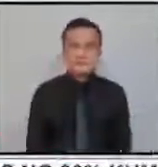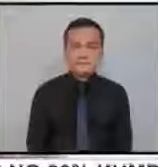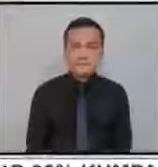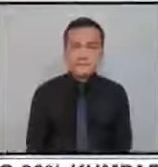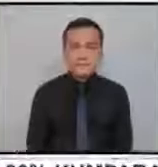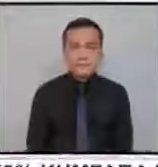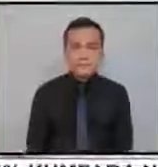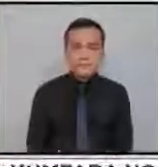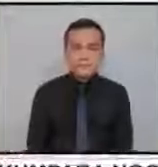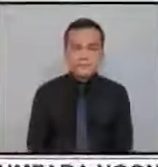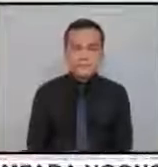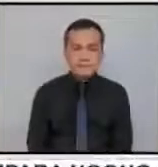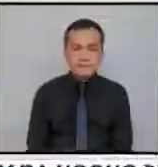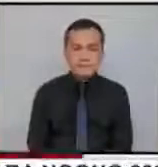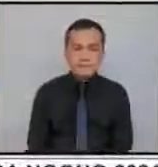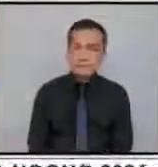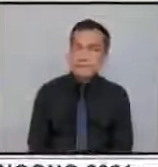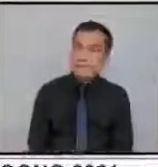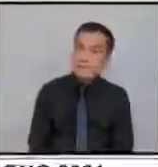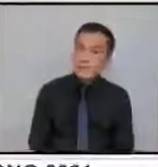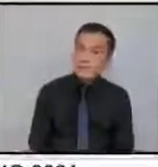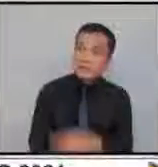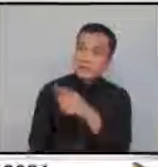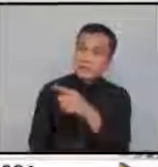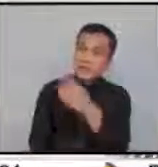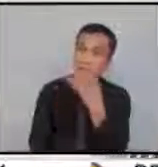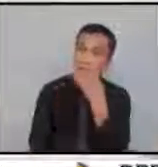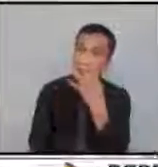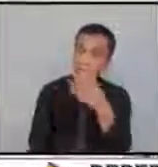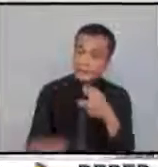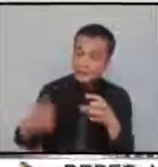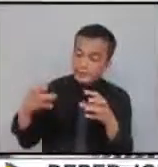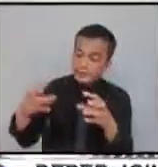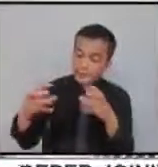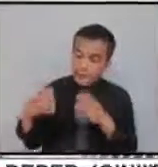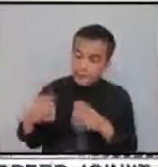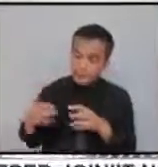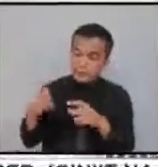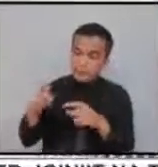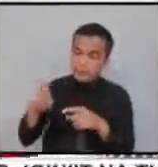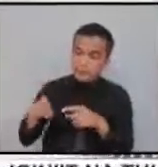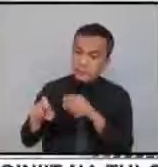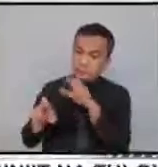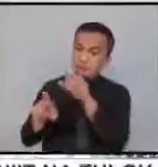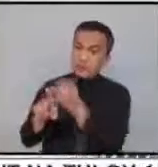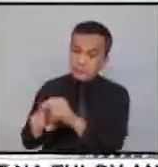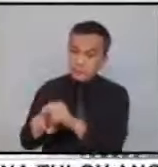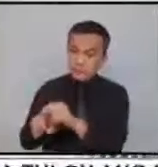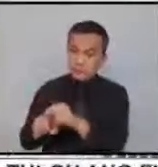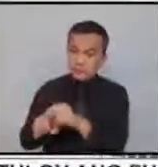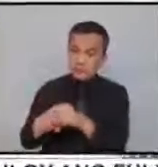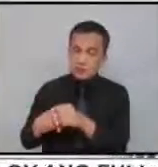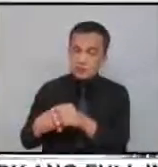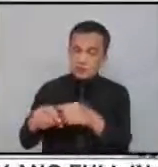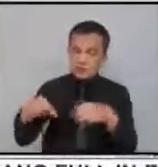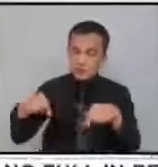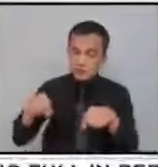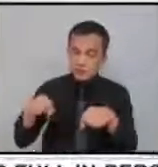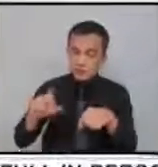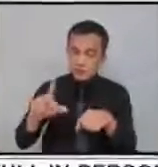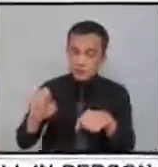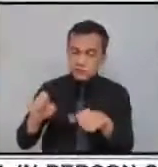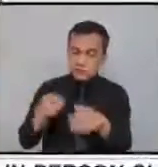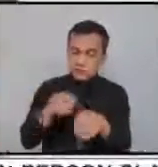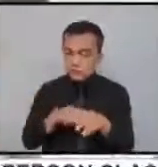Yung mga apat na gulong, di dapat hulihin din yan sa motorcycle lane kung pumasok sila.